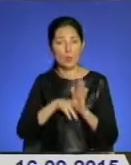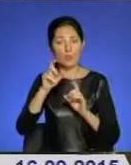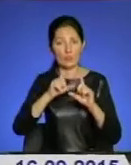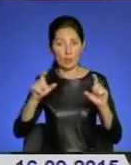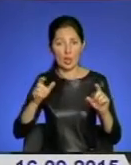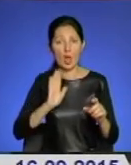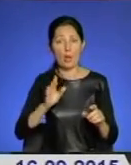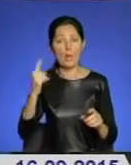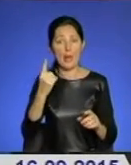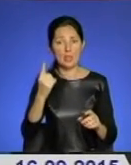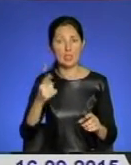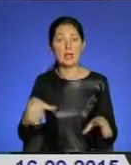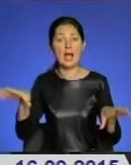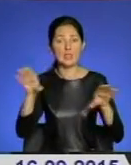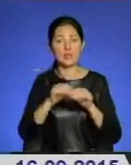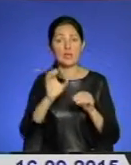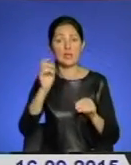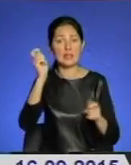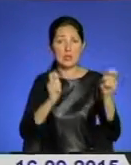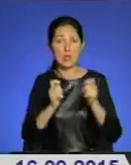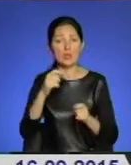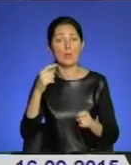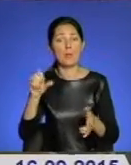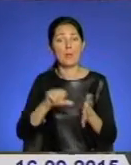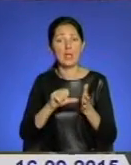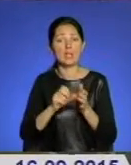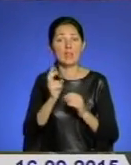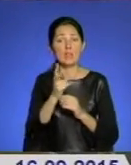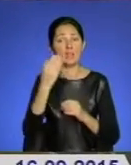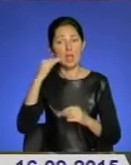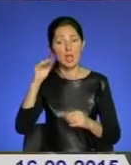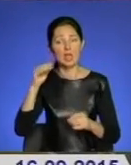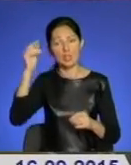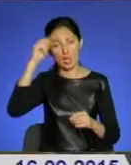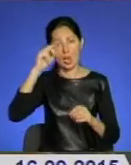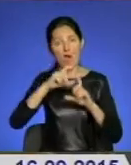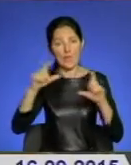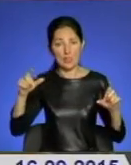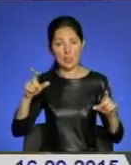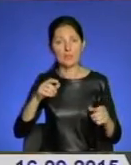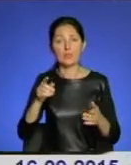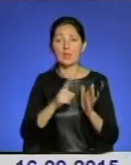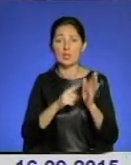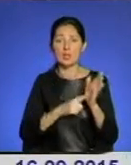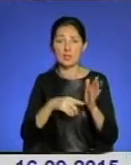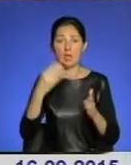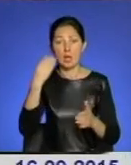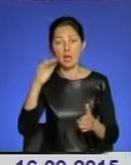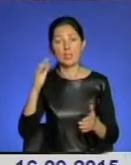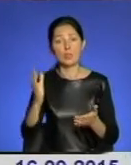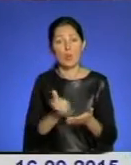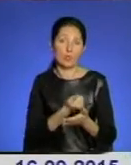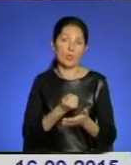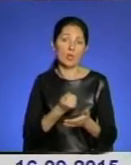спільний симпозіум. Представники 12 найкращих вишів країни ділились власними напрацюваннями, перемогами та